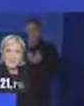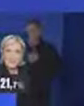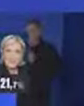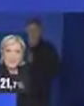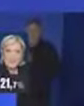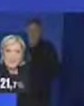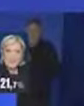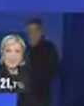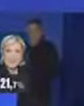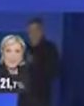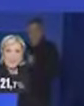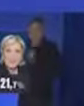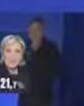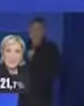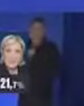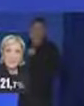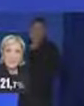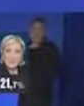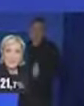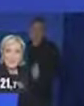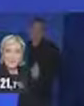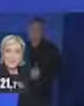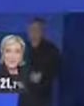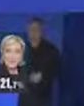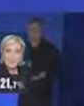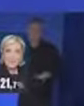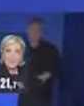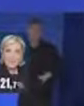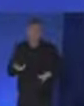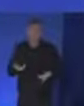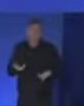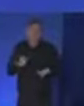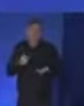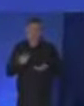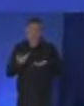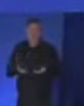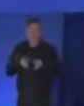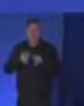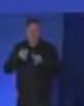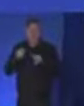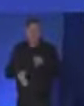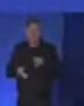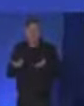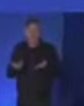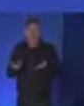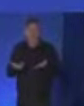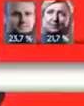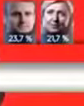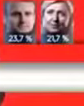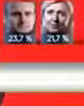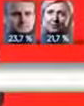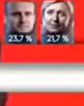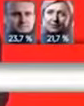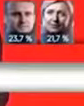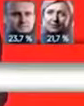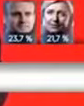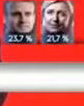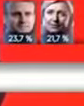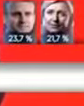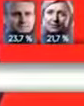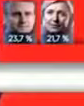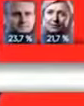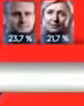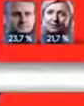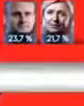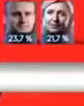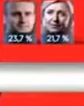nombreux, trop cruels. Le moment venu, la vérité de cette élection sera écrite. Cet échec est